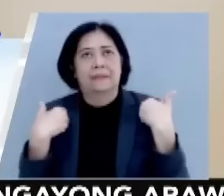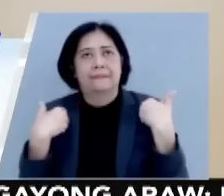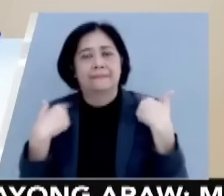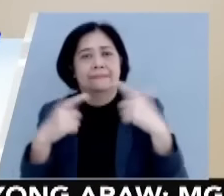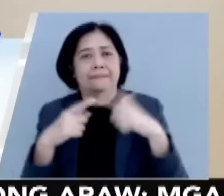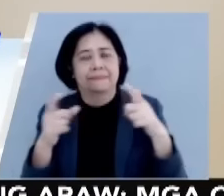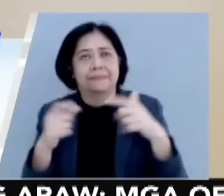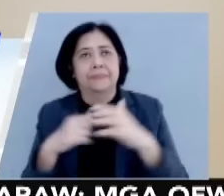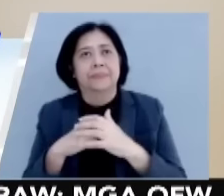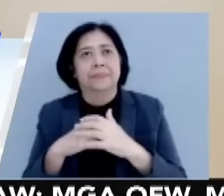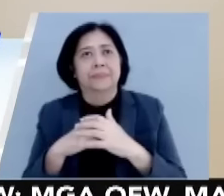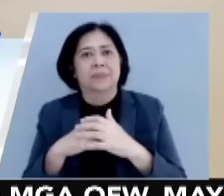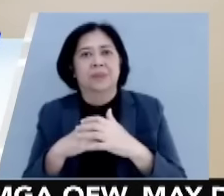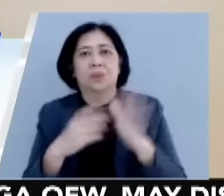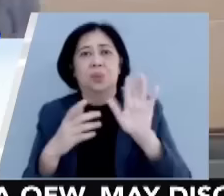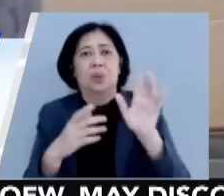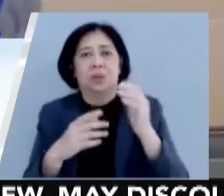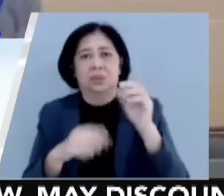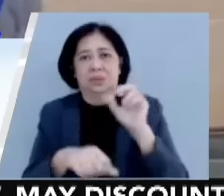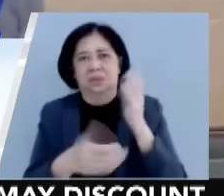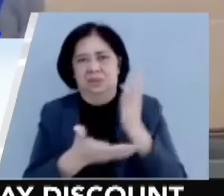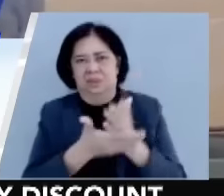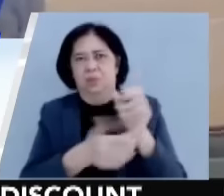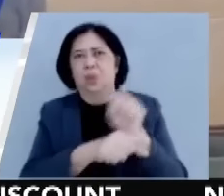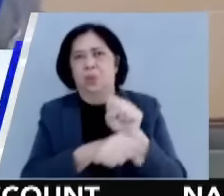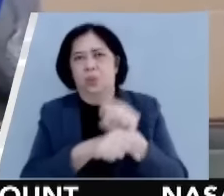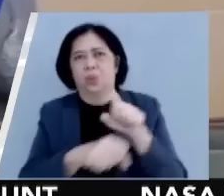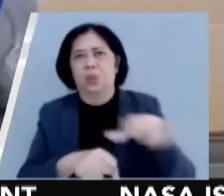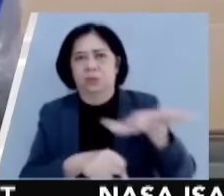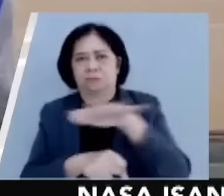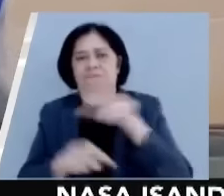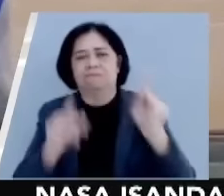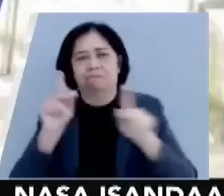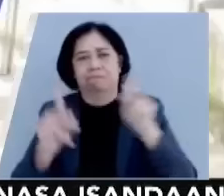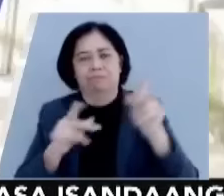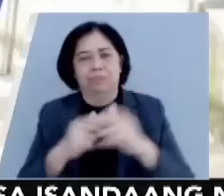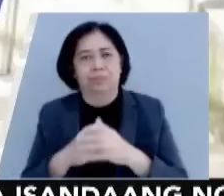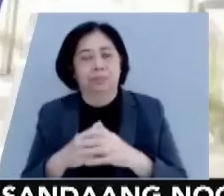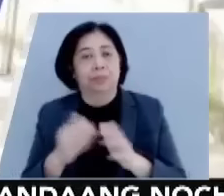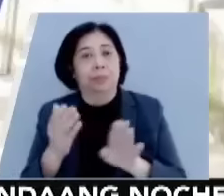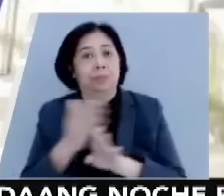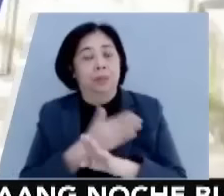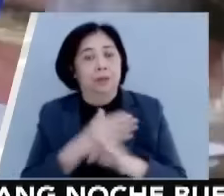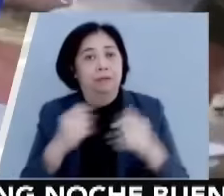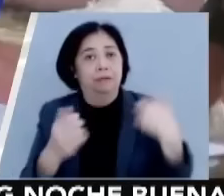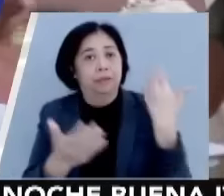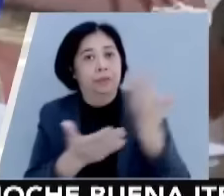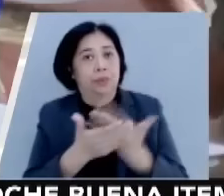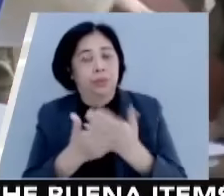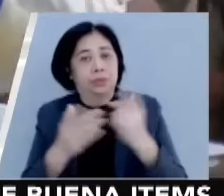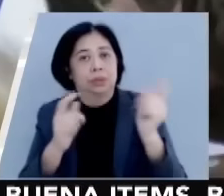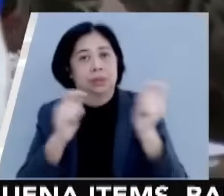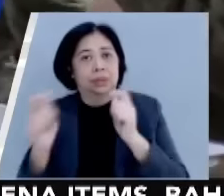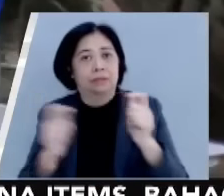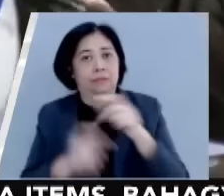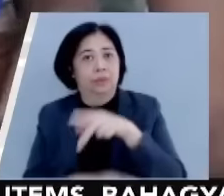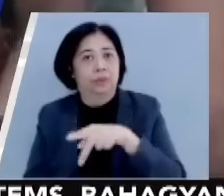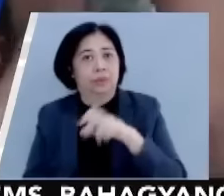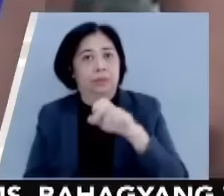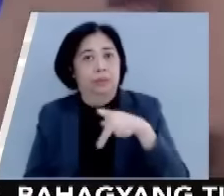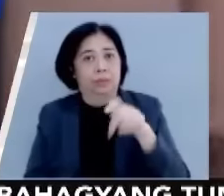sa kabuhayan ng aming mga kababayan. Bago pa man mag-landfall ang Super Typhoon Pepito sa